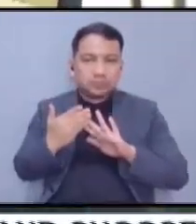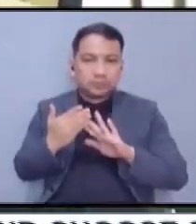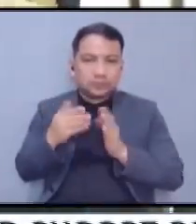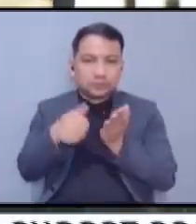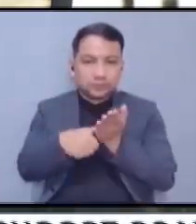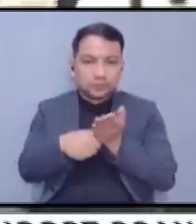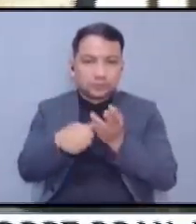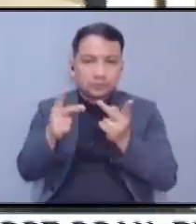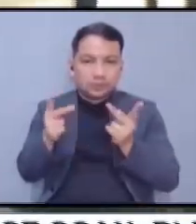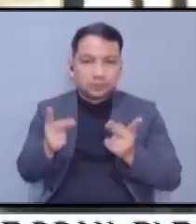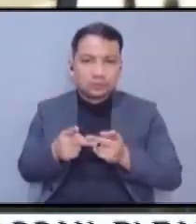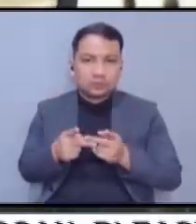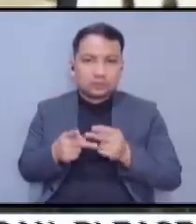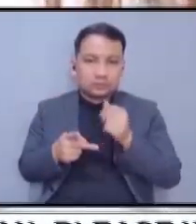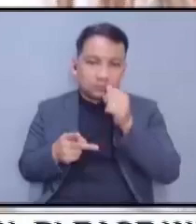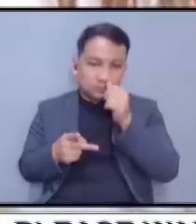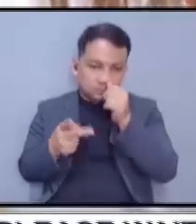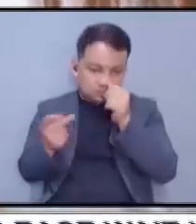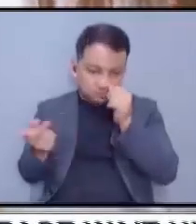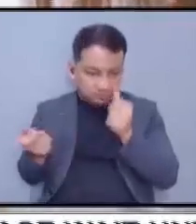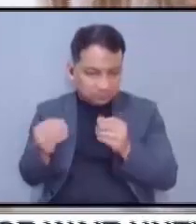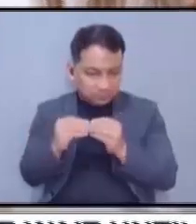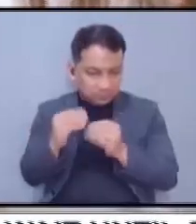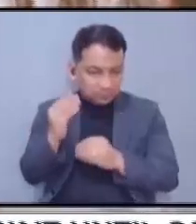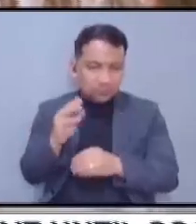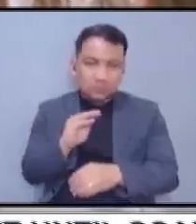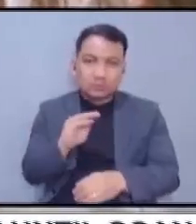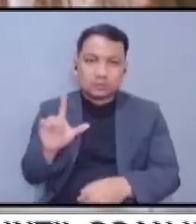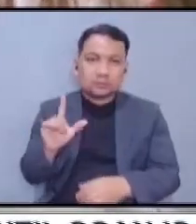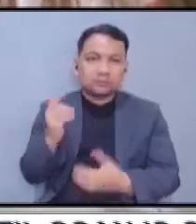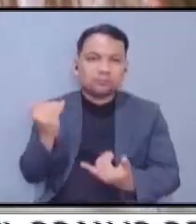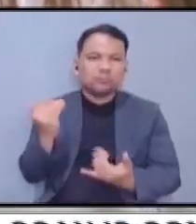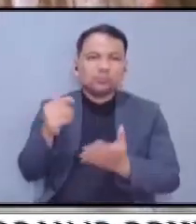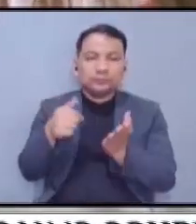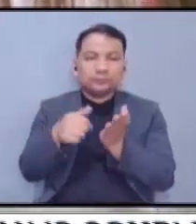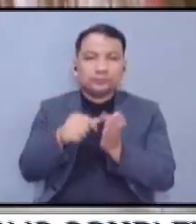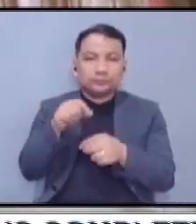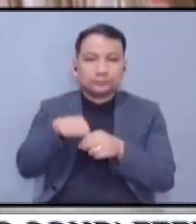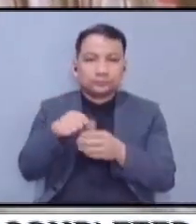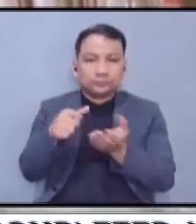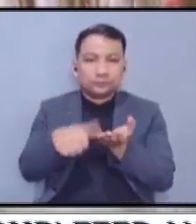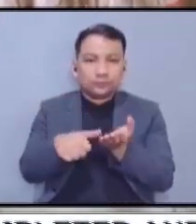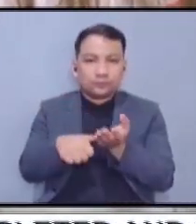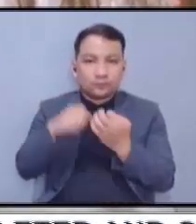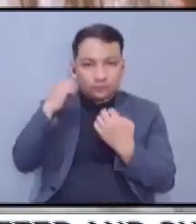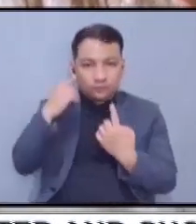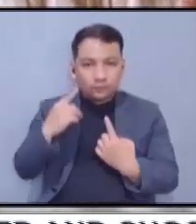isang mall sa Makati, nagsagawa rin ng voters registration at education ang COMELEC.